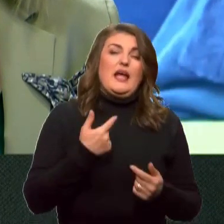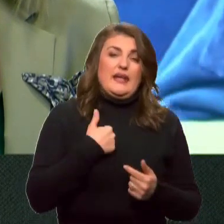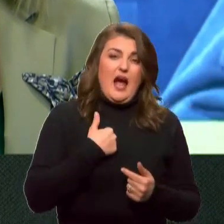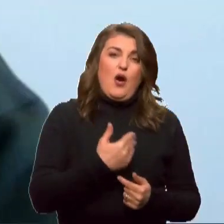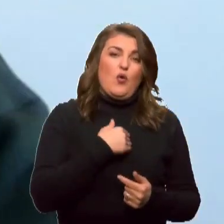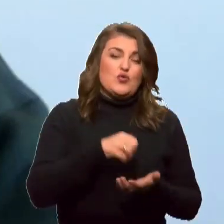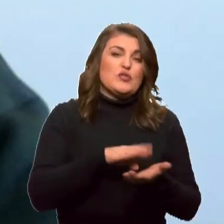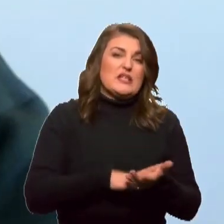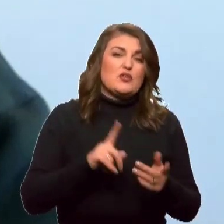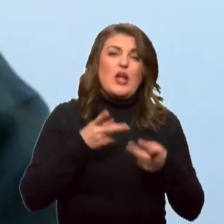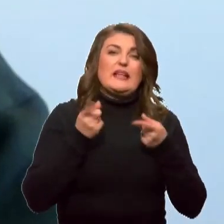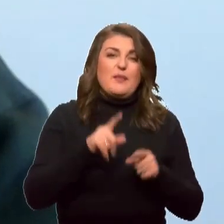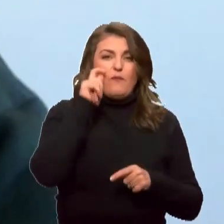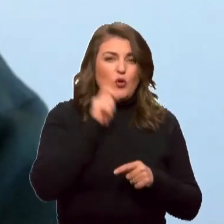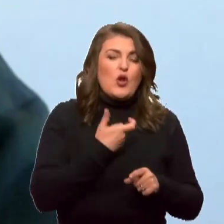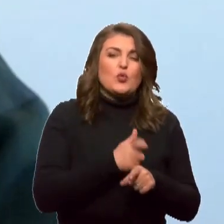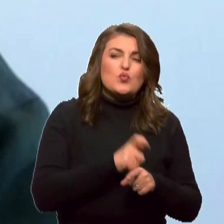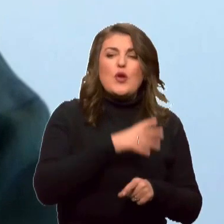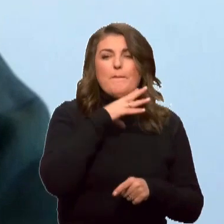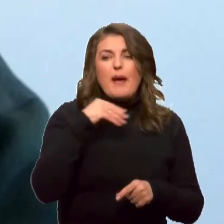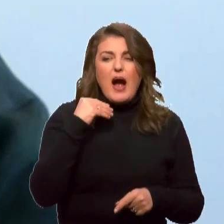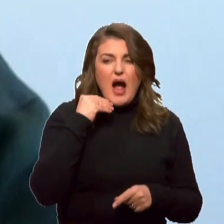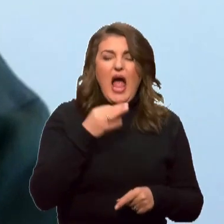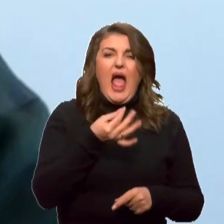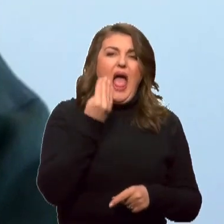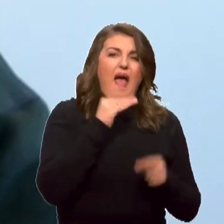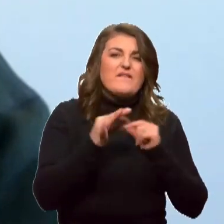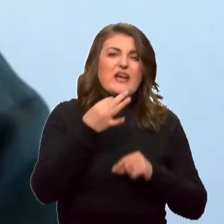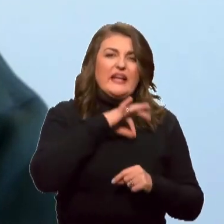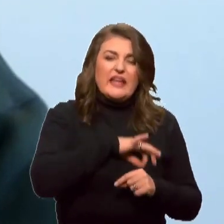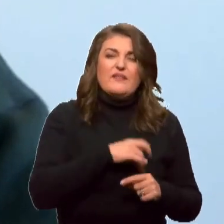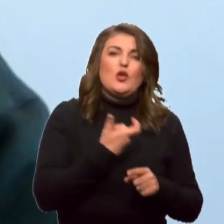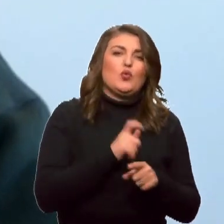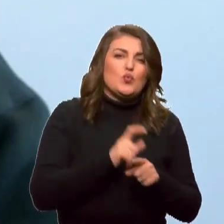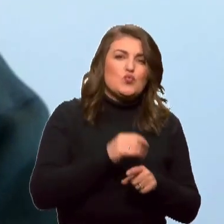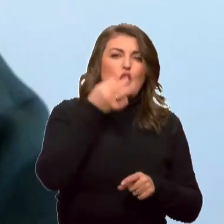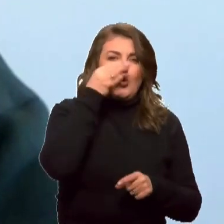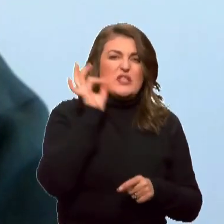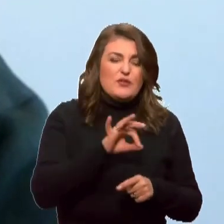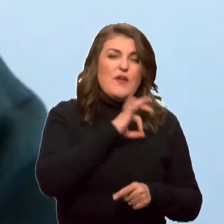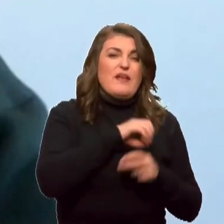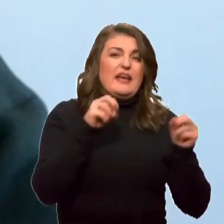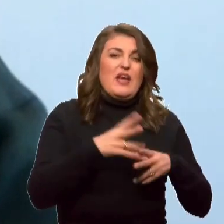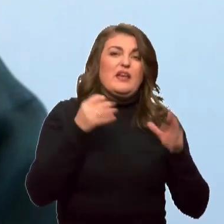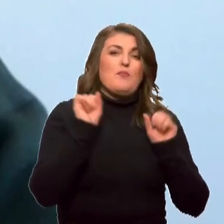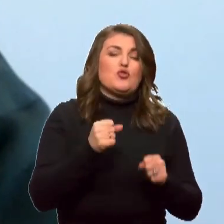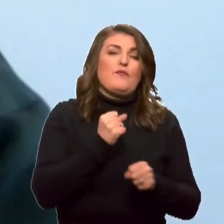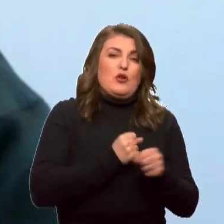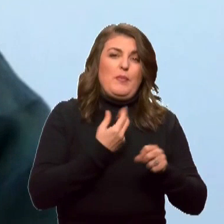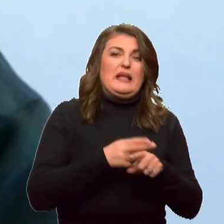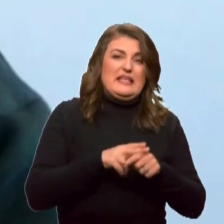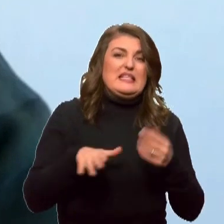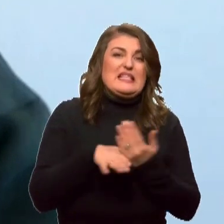Я хочу зазначити, що насправді в Україні дуже багато ефективних і дуже досвідчених фахівців, які можуть виробляти ці